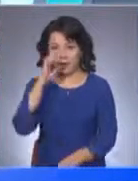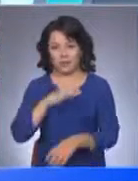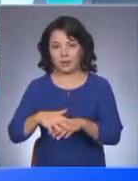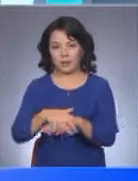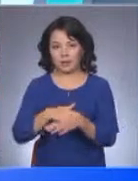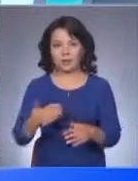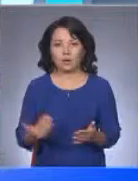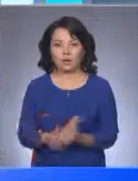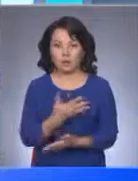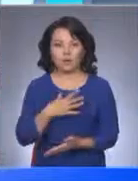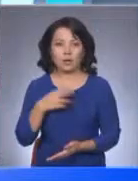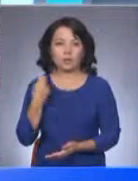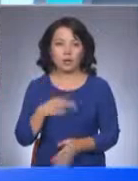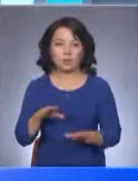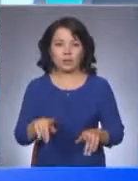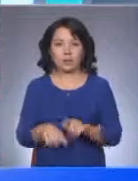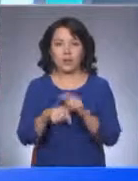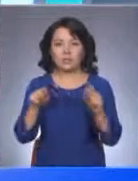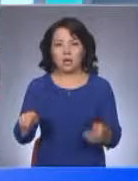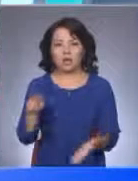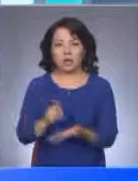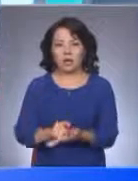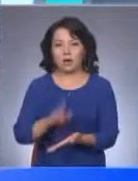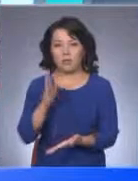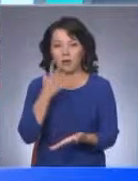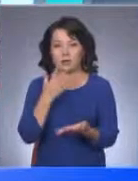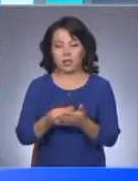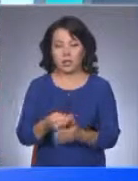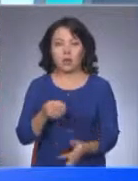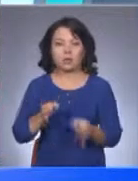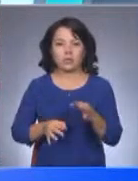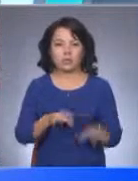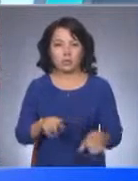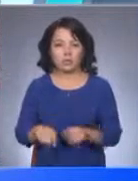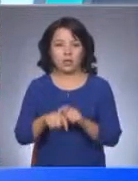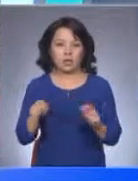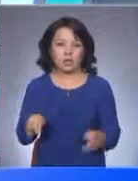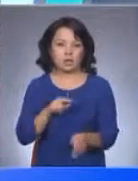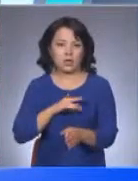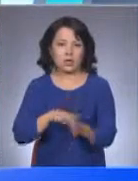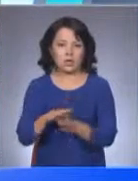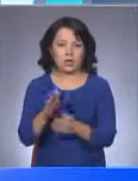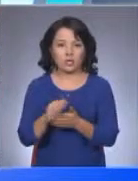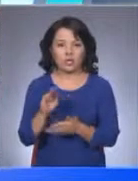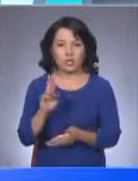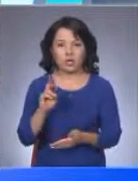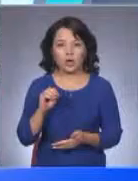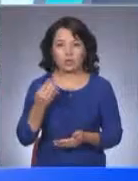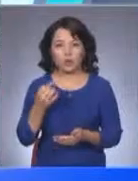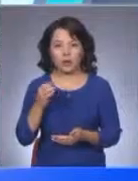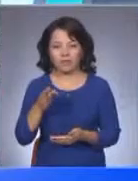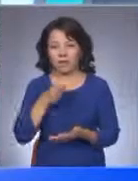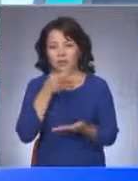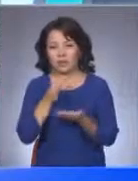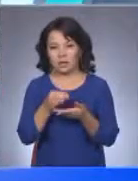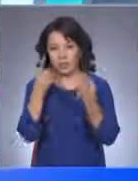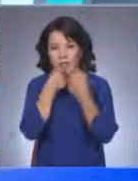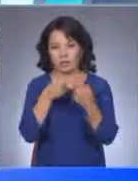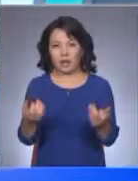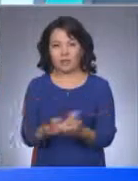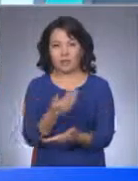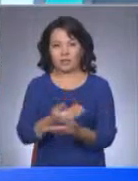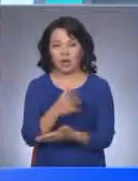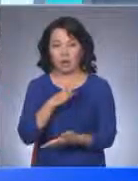Елімізде жаңа түрмелер ашылмақ. Бұл туралы қылмыстық атқару жүйесі комитеті төрағасының орынбасары Жанат Кешубаев мәліметті.